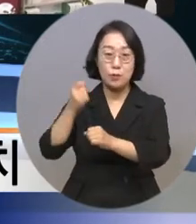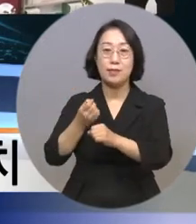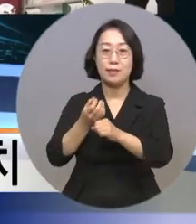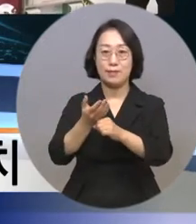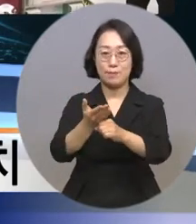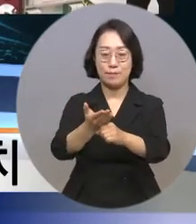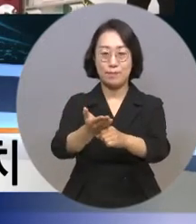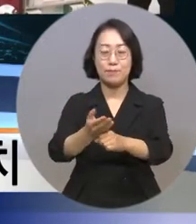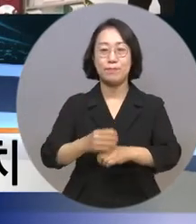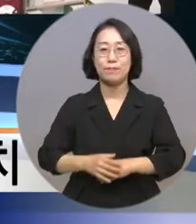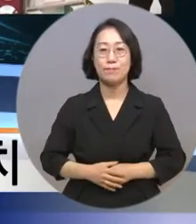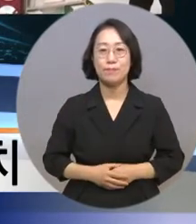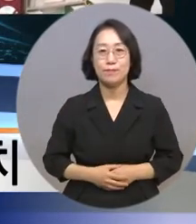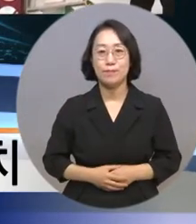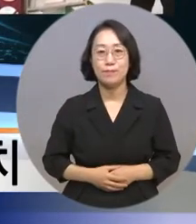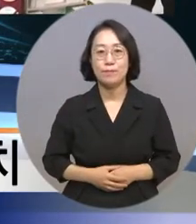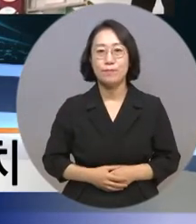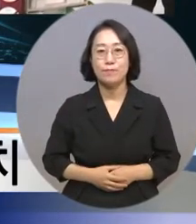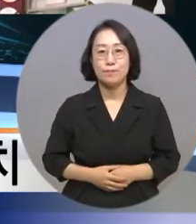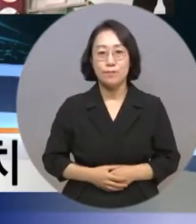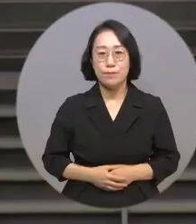소식 장유진 기자가 보도합니다.